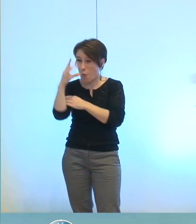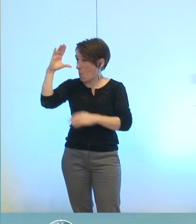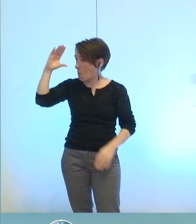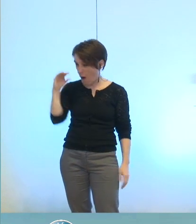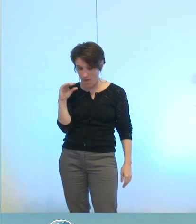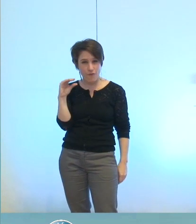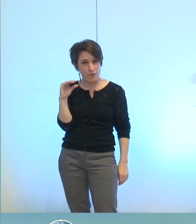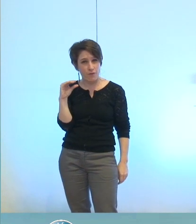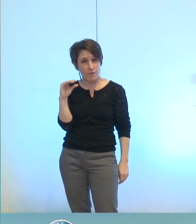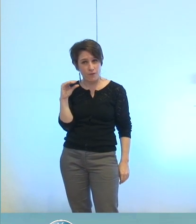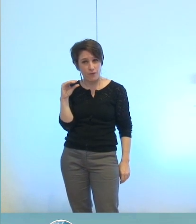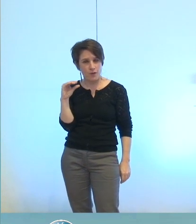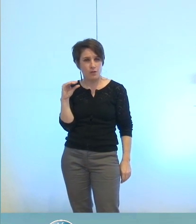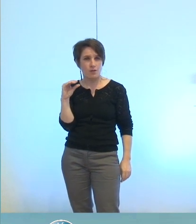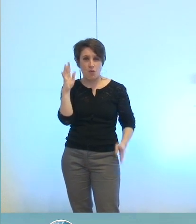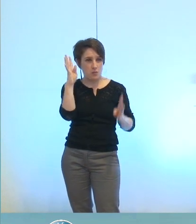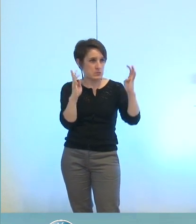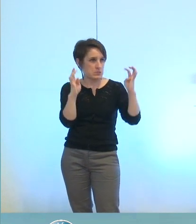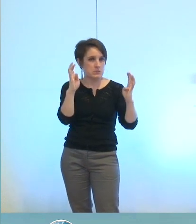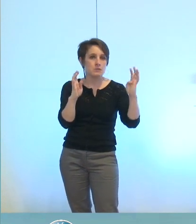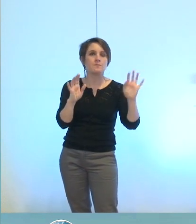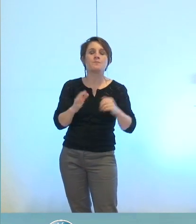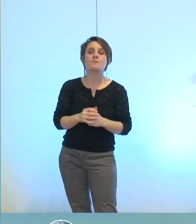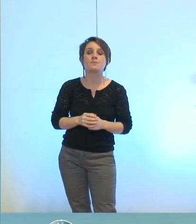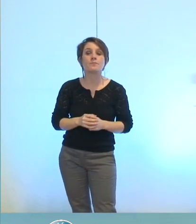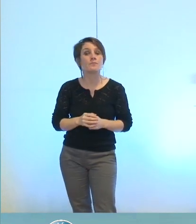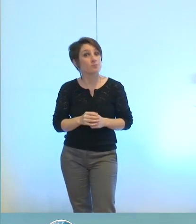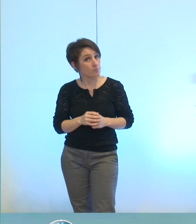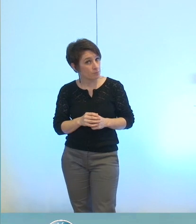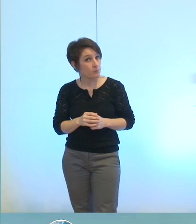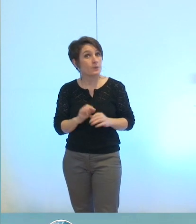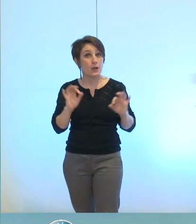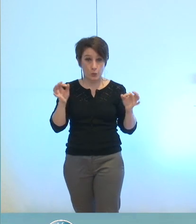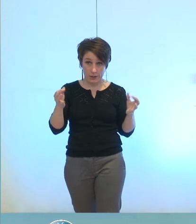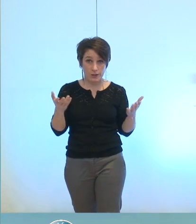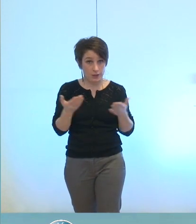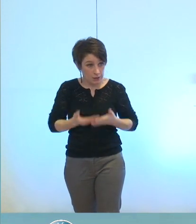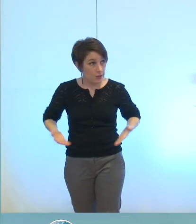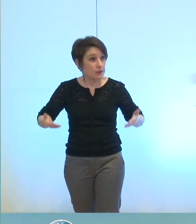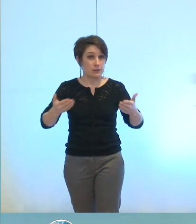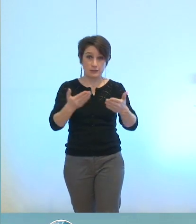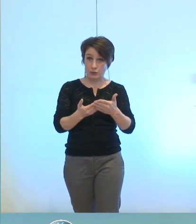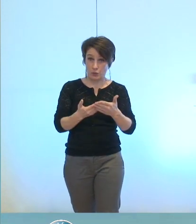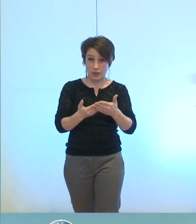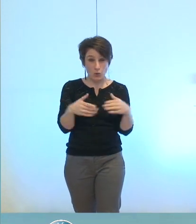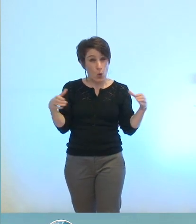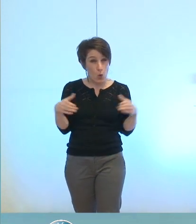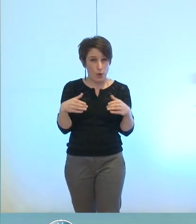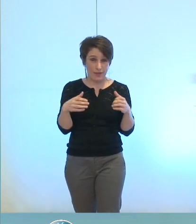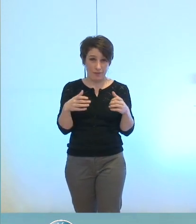que nous avons à gérer collectivement avec les habitants et